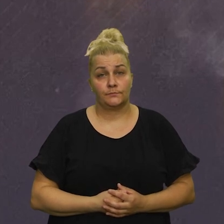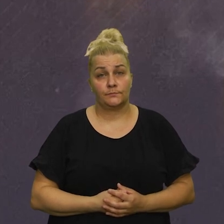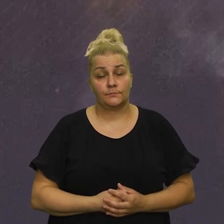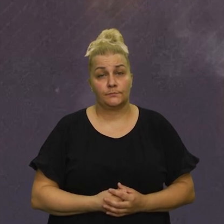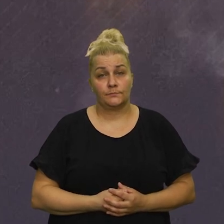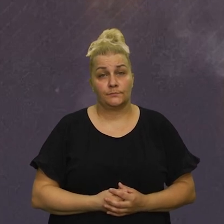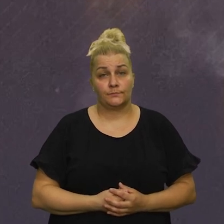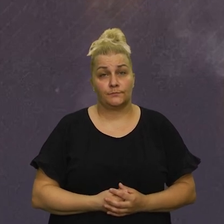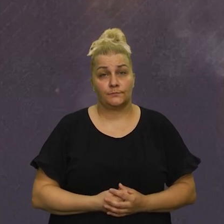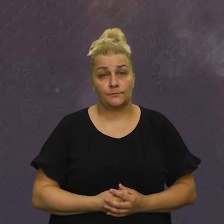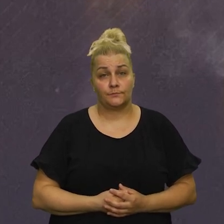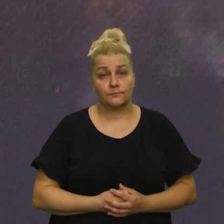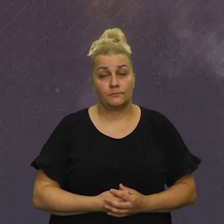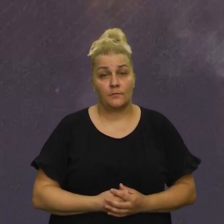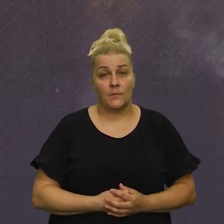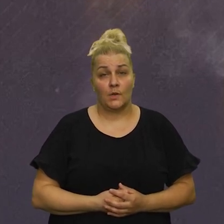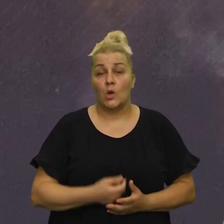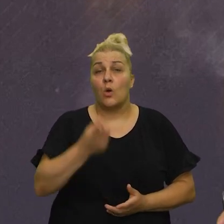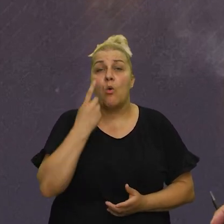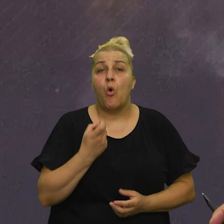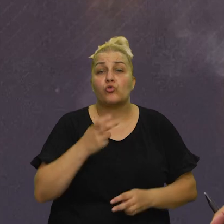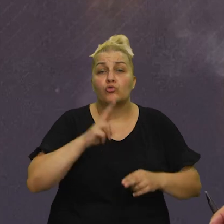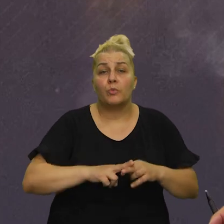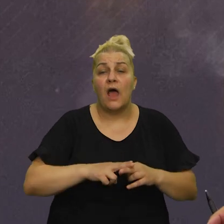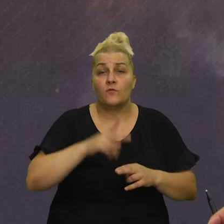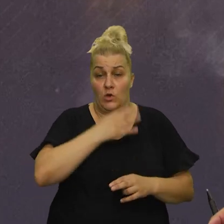da se Hrvatska ne bi smjela braniti